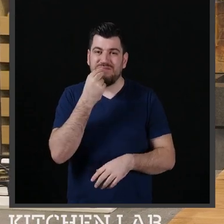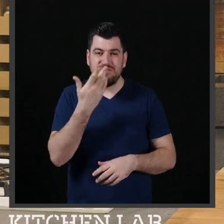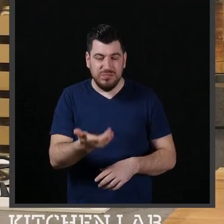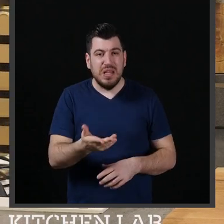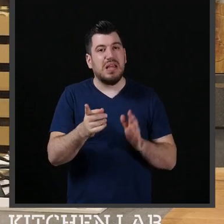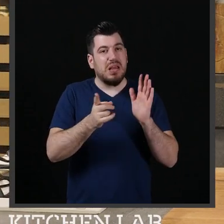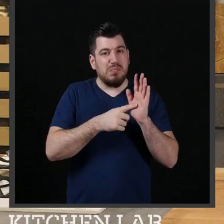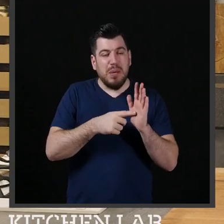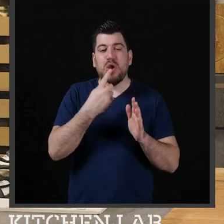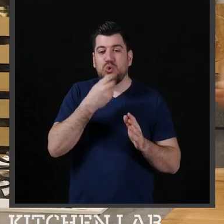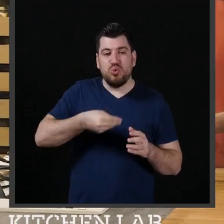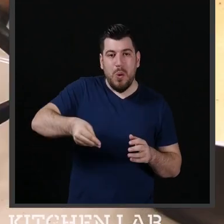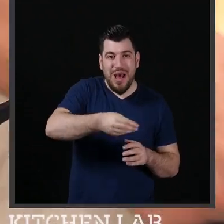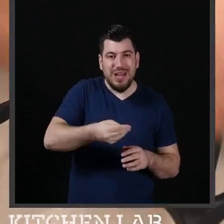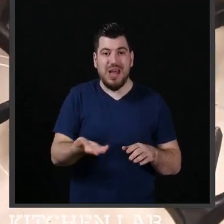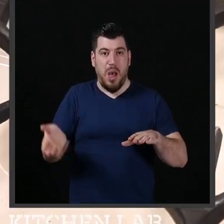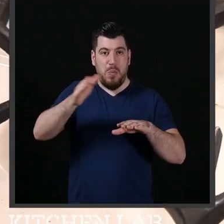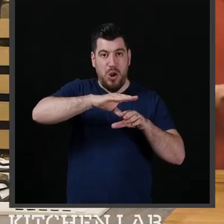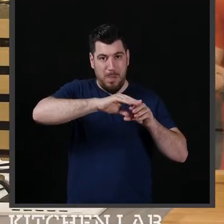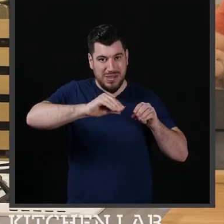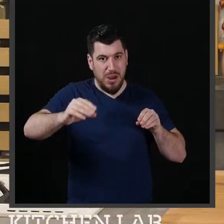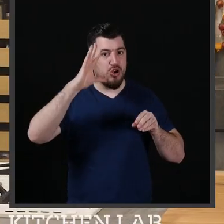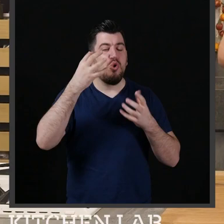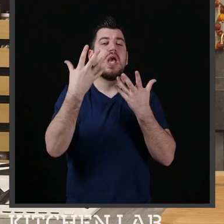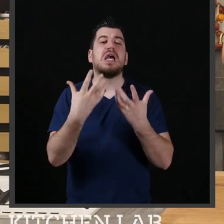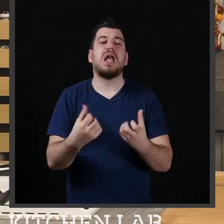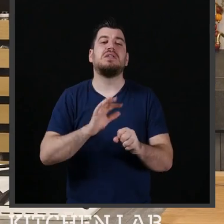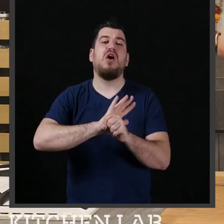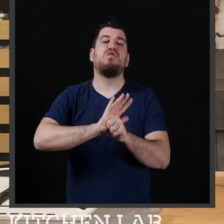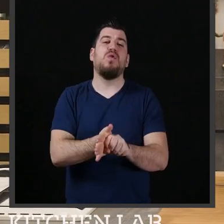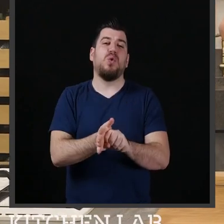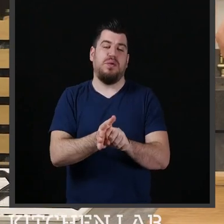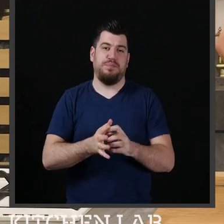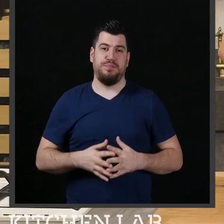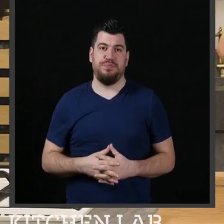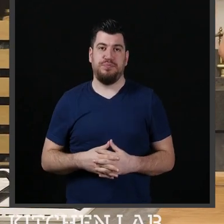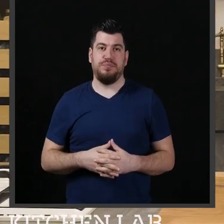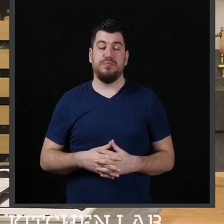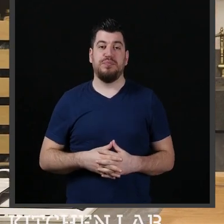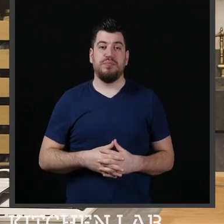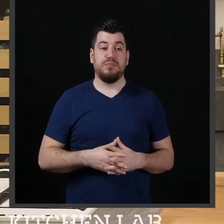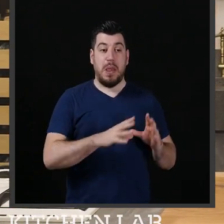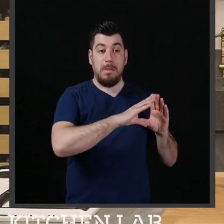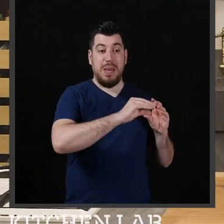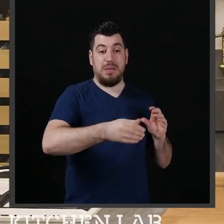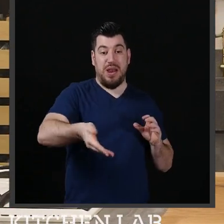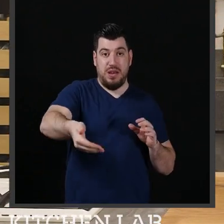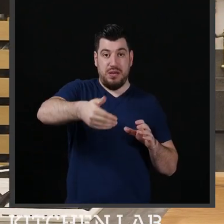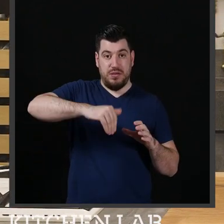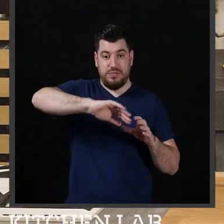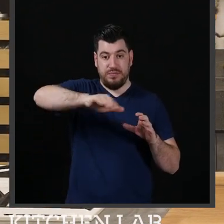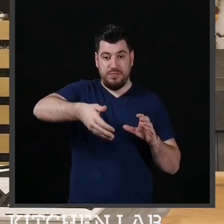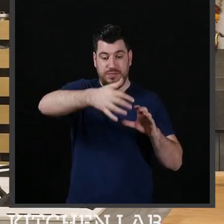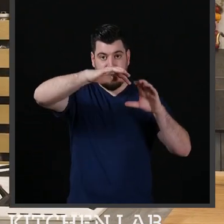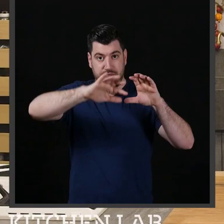στο κανελόνι. Εντάξει? Ωραία. Τώρα, πάμε να ρίξουμε την μπεσαμέλ από πάνω. Ωραία έτσι όπως έχει γίνει. Ένα τελευταίο ανακάτεμα